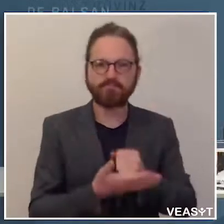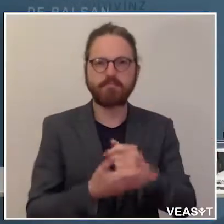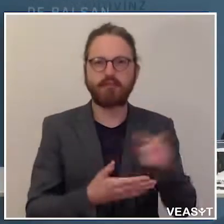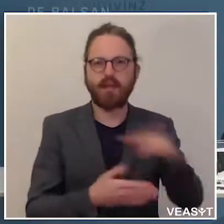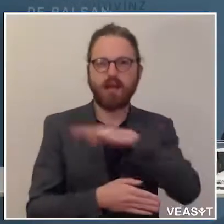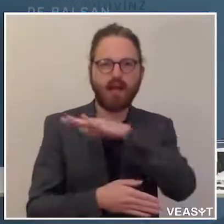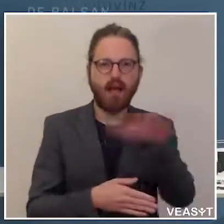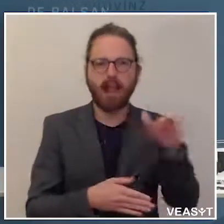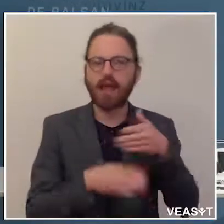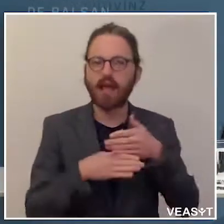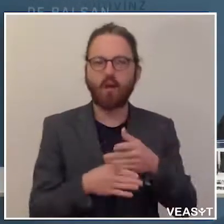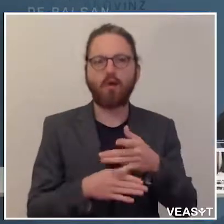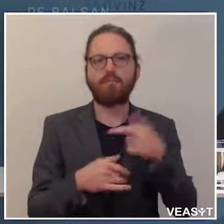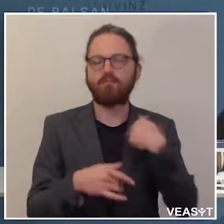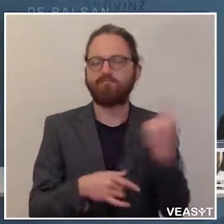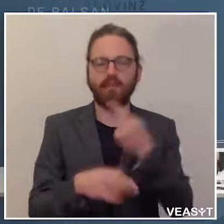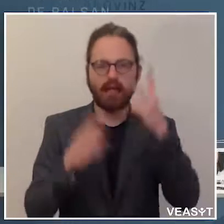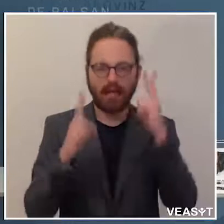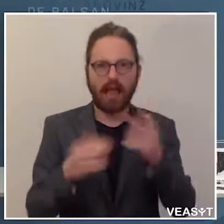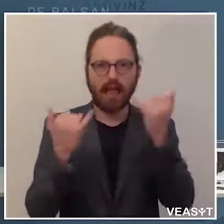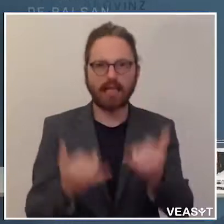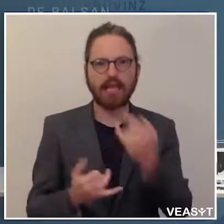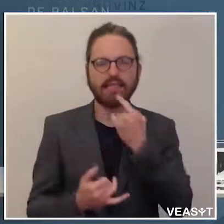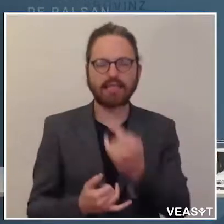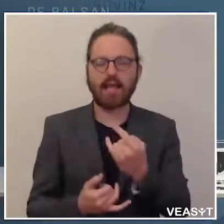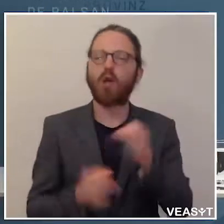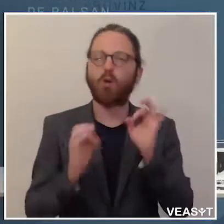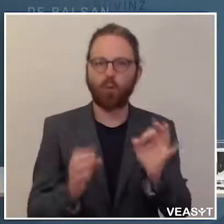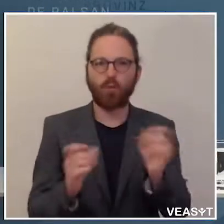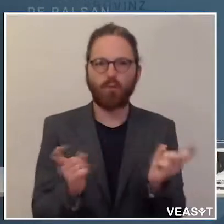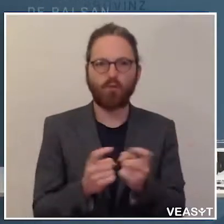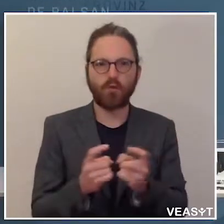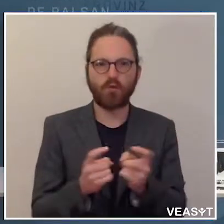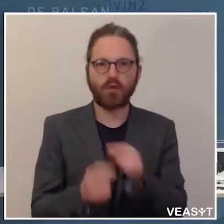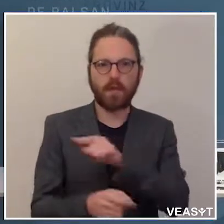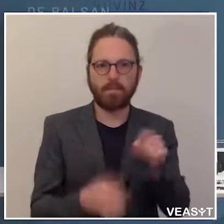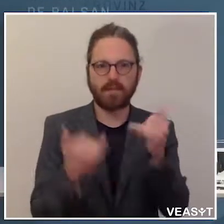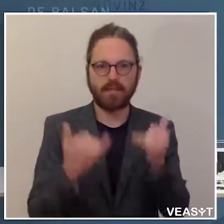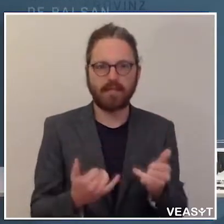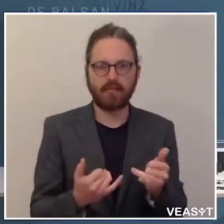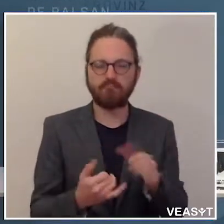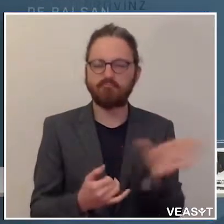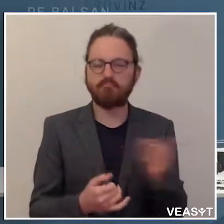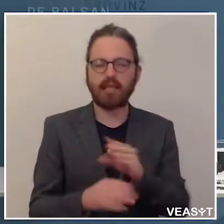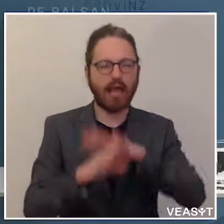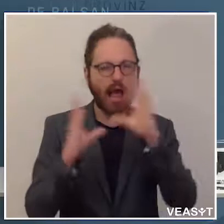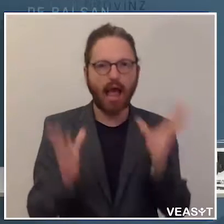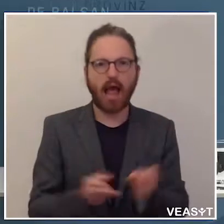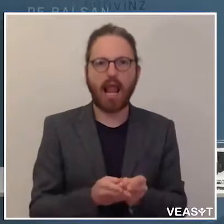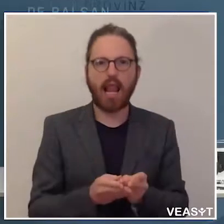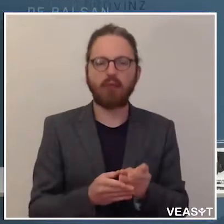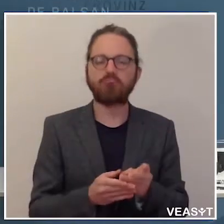la sveglia al design kind sat funzioni odissea midile ten top